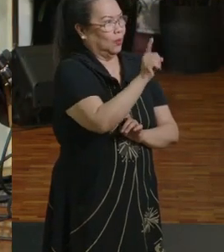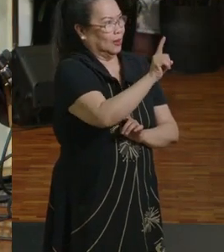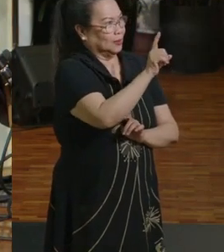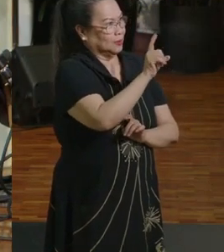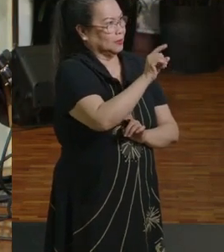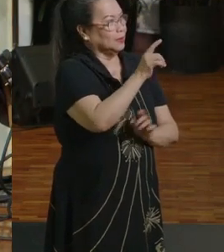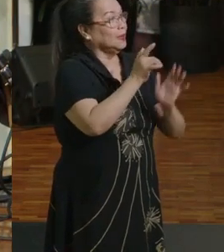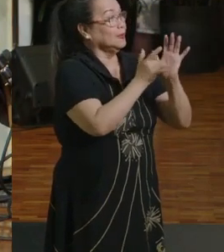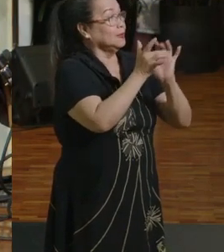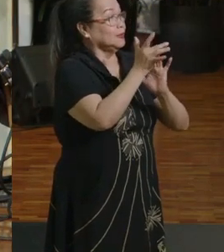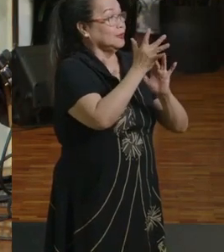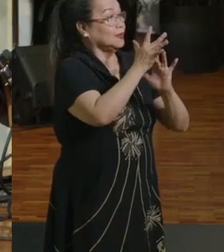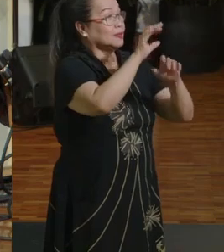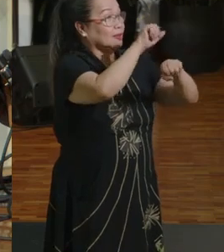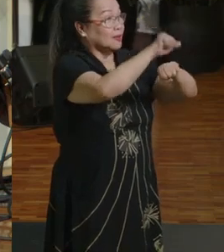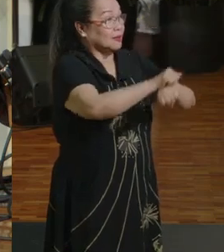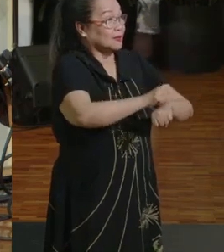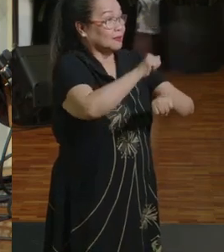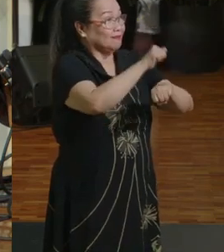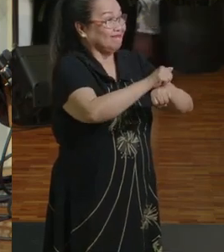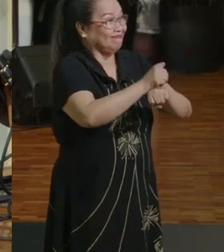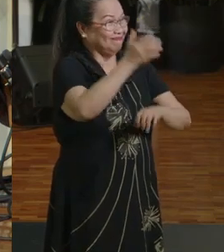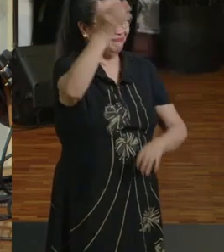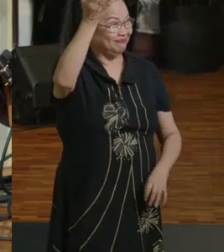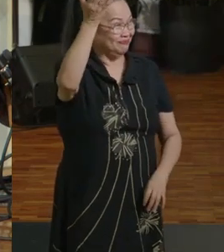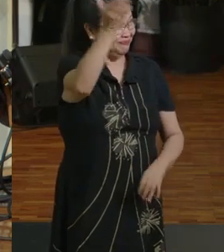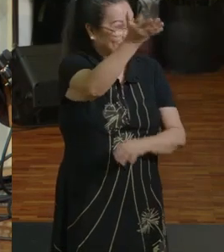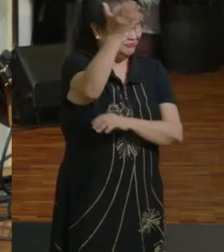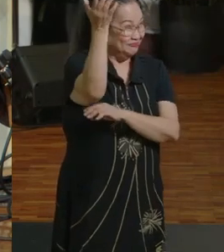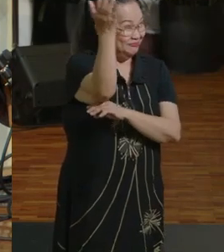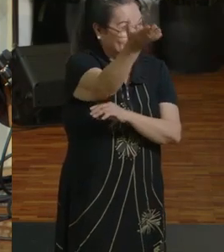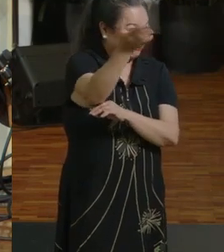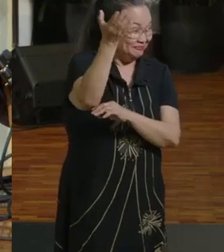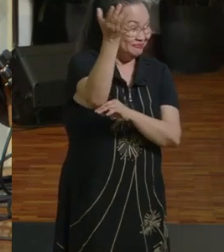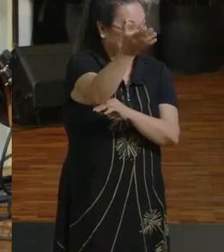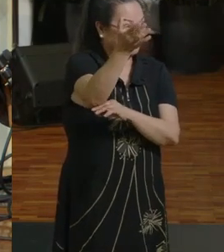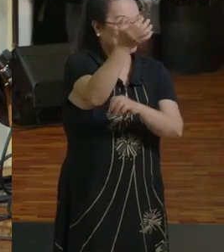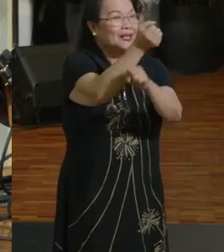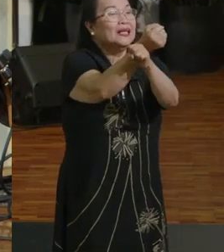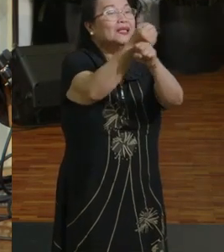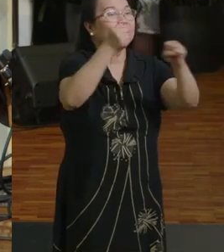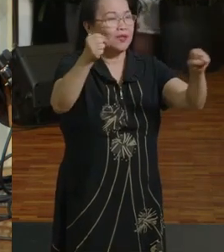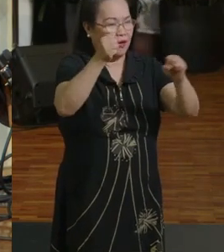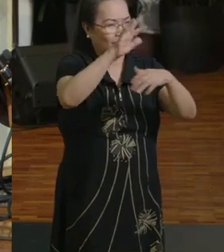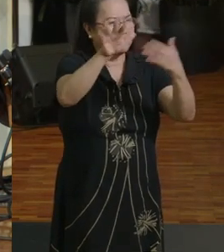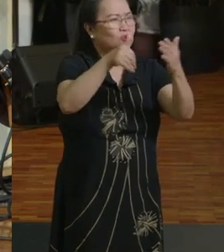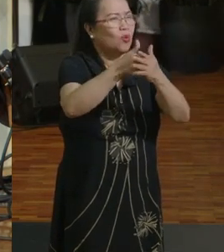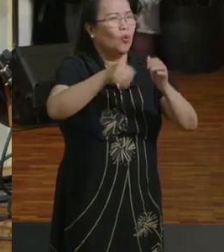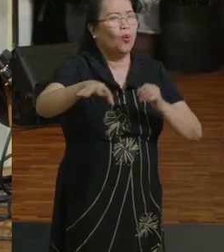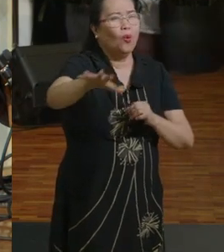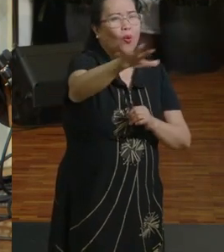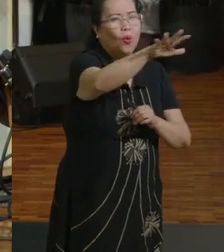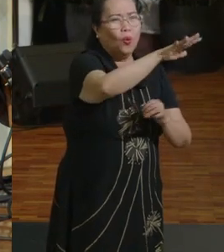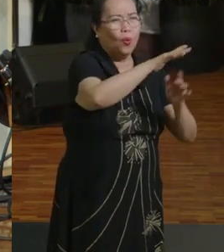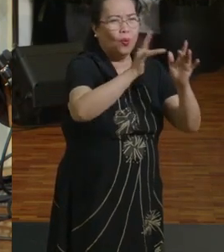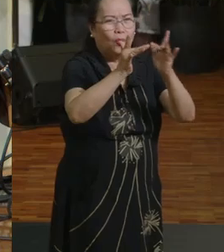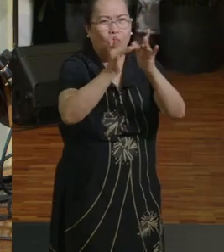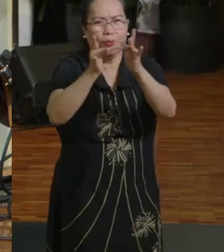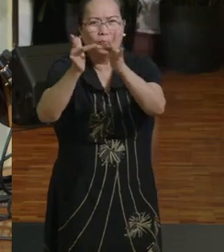ni Jesus ay ang pamamahayag ng mabuting balita ng kaligtasan sa lahat ng maaabot nila